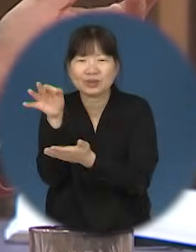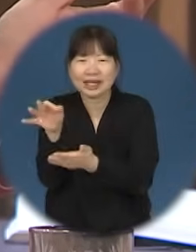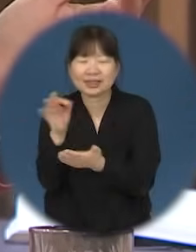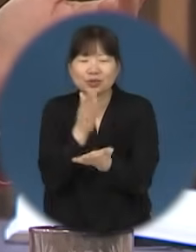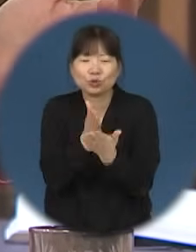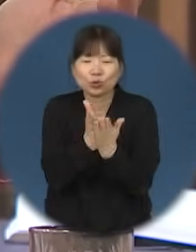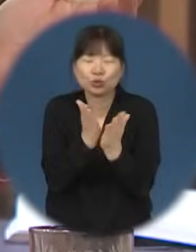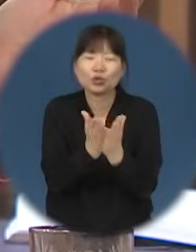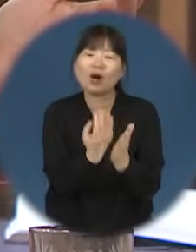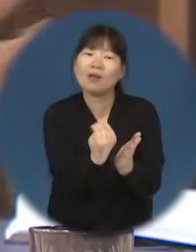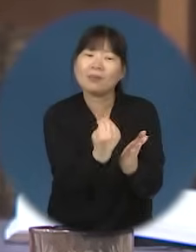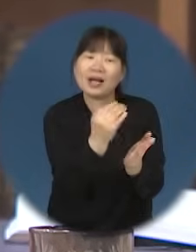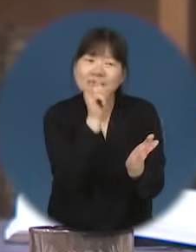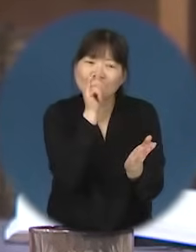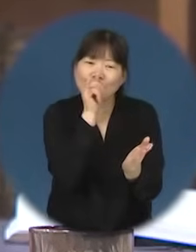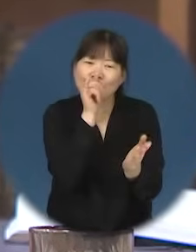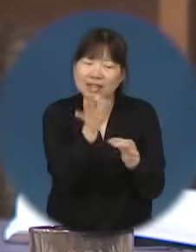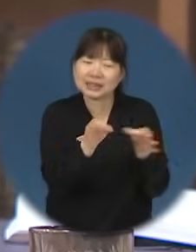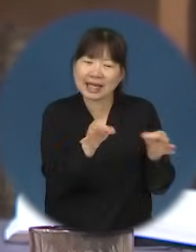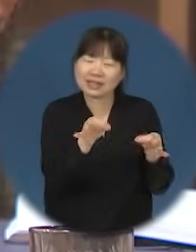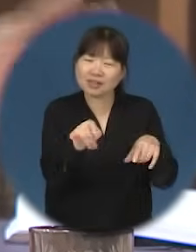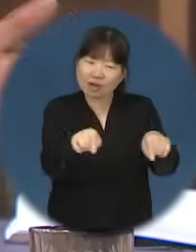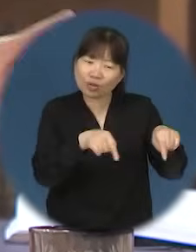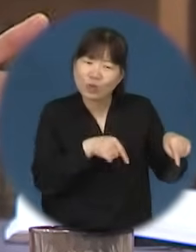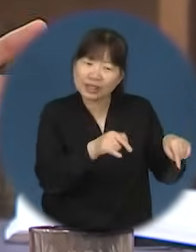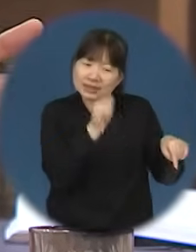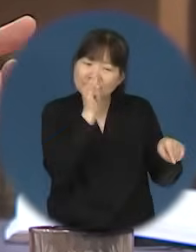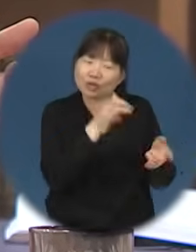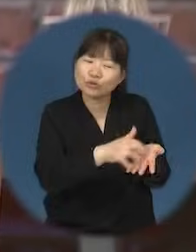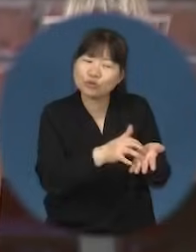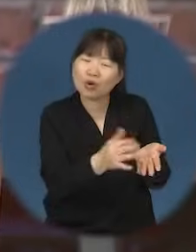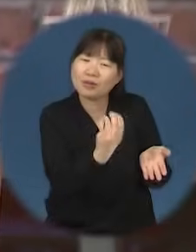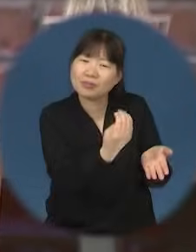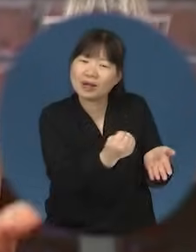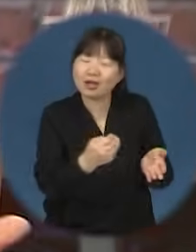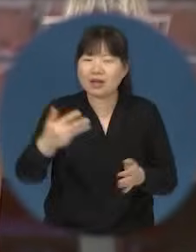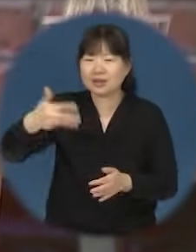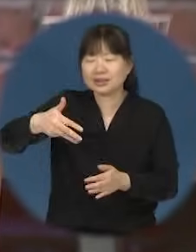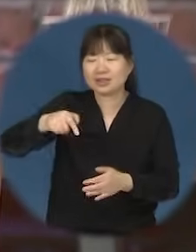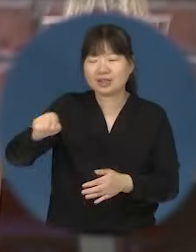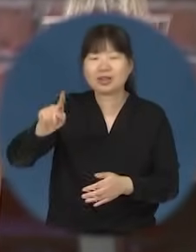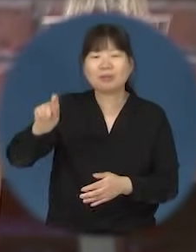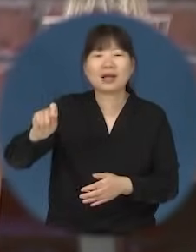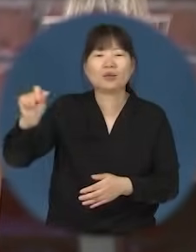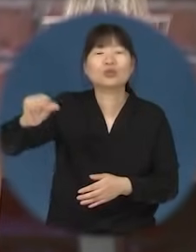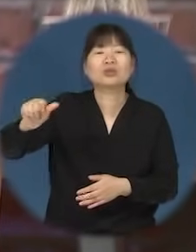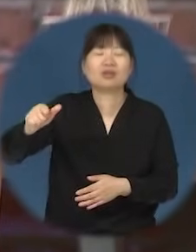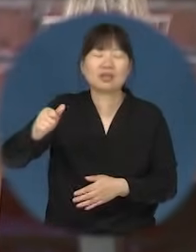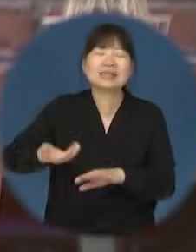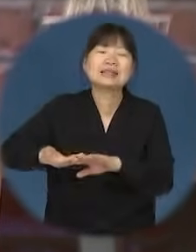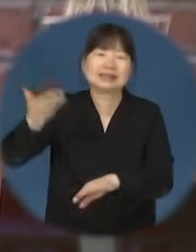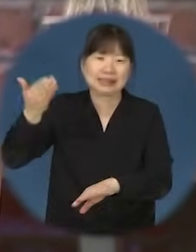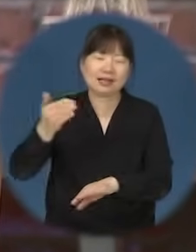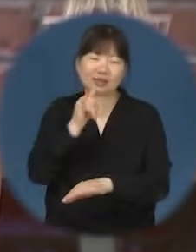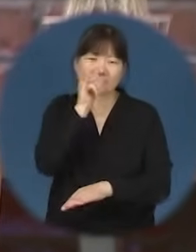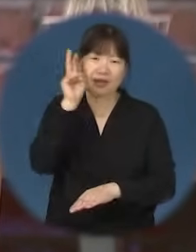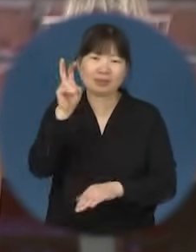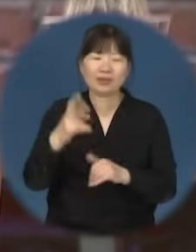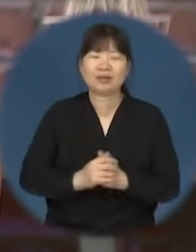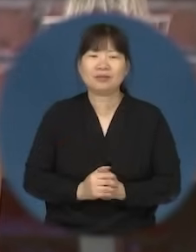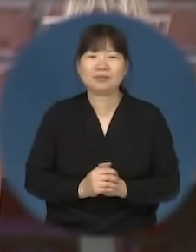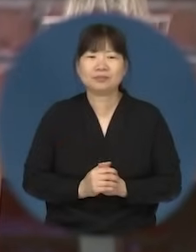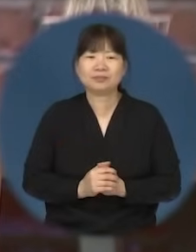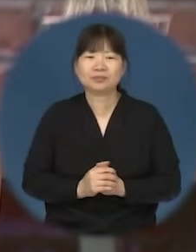됩니까? 그래서 제가 뭐 시장에서 거래되는 것만 해도 어마어마하잖아요. 그렇죠. 뭐 8천 개에서 1만 5천 개 뭐 이상이 될 것 같은데요.